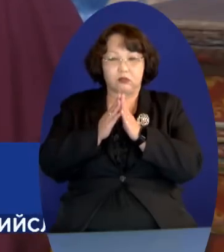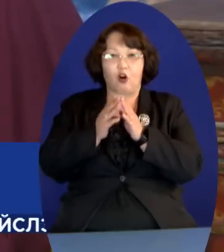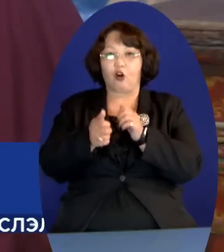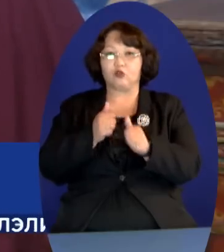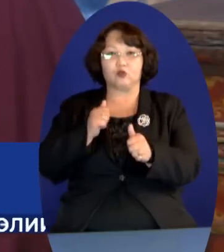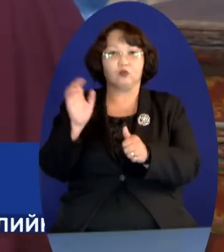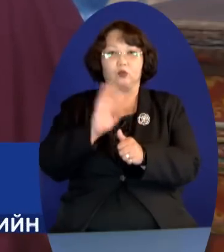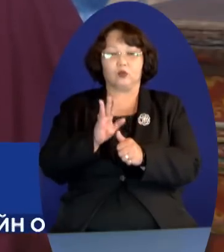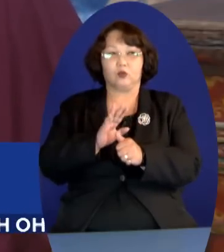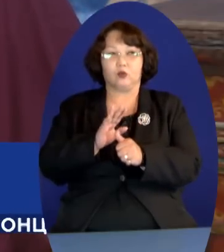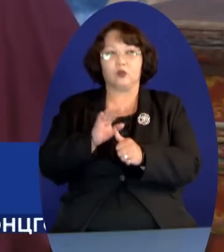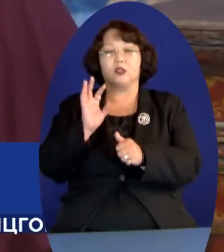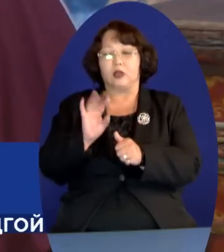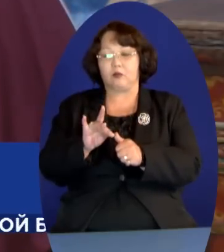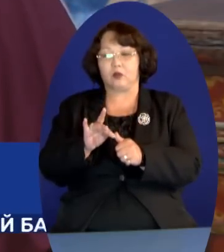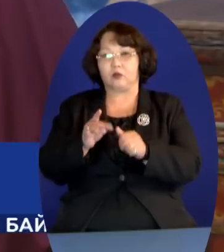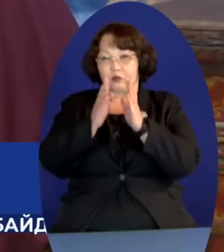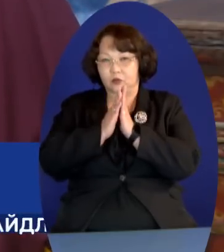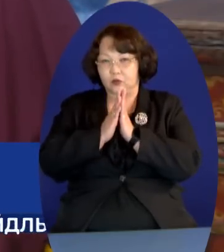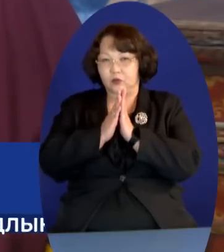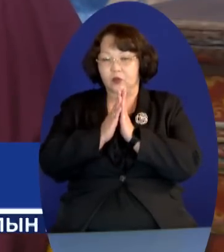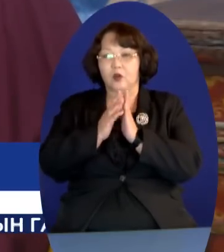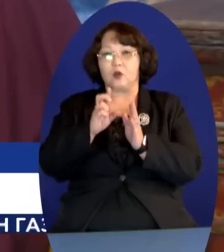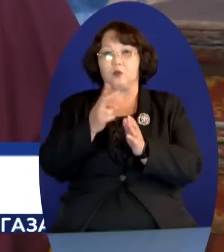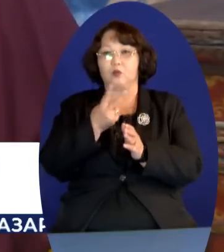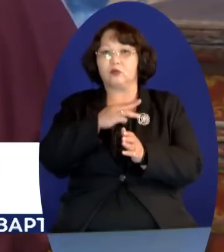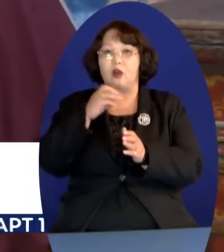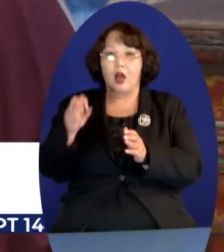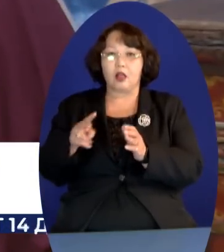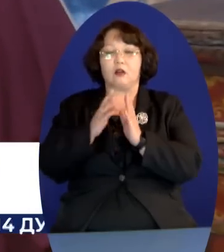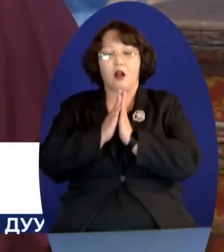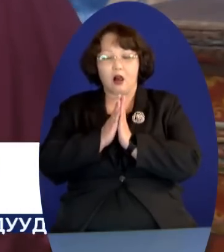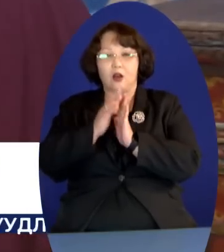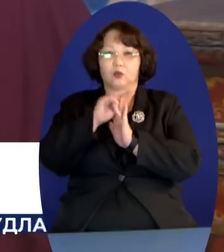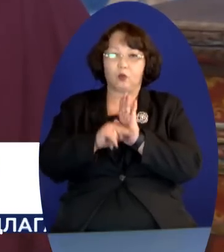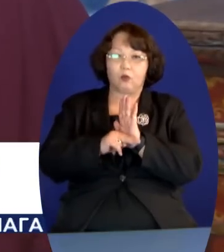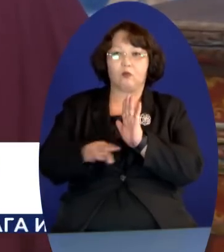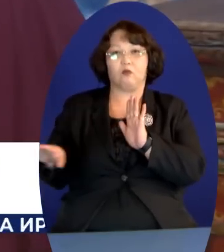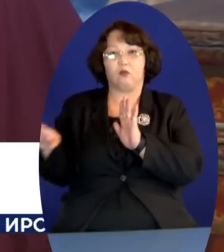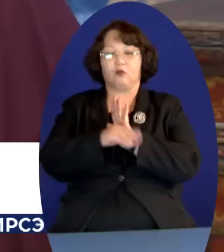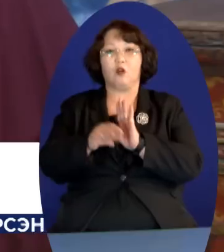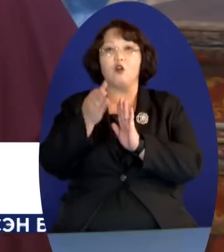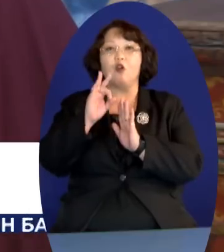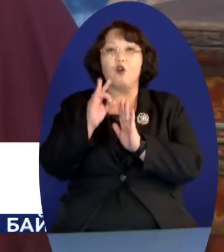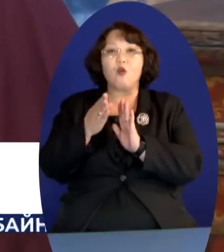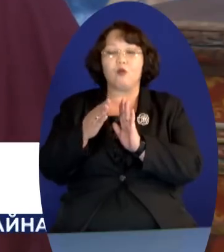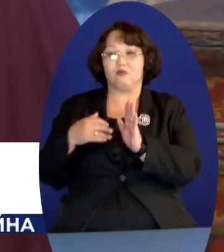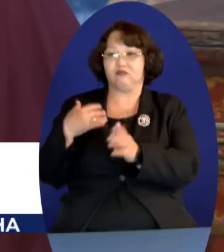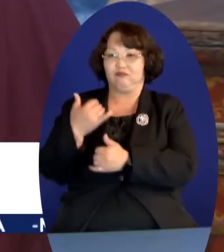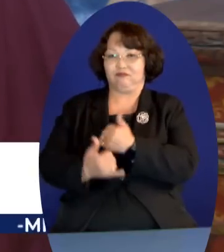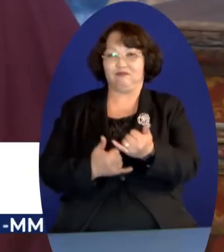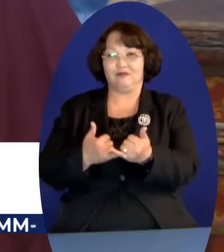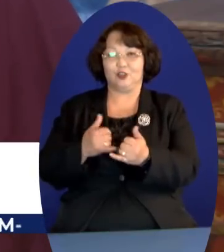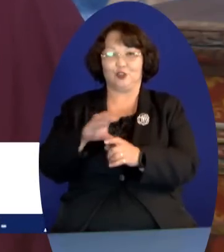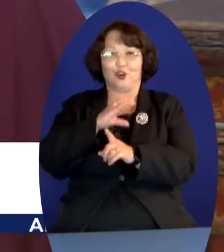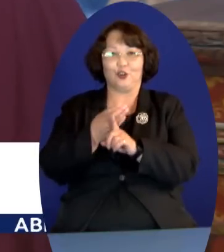тэр нэг хурлын бясалгал бүтээлүүд хурл хурх дэг горим байна. Өв тэрэгч нар гэж нэг хөргөөрөлөл үзэж байгаа гэж